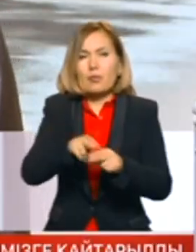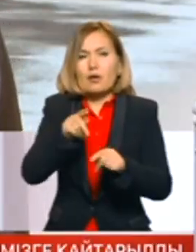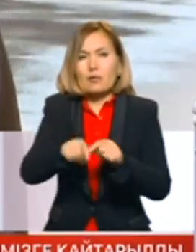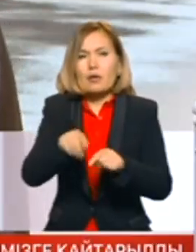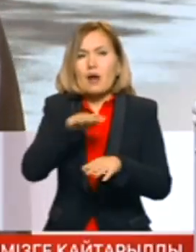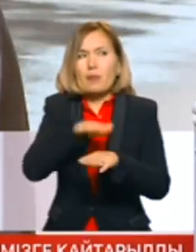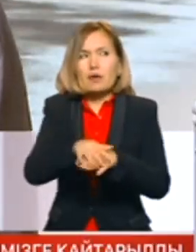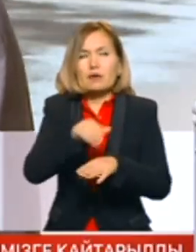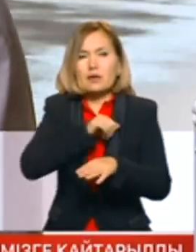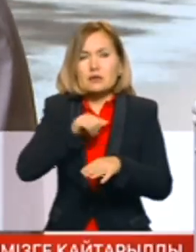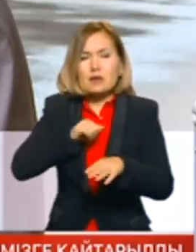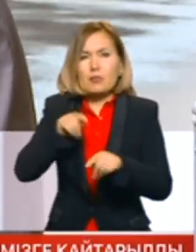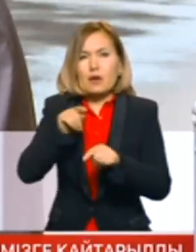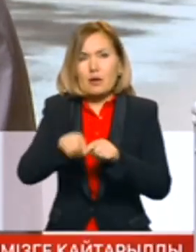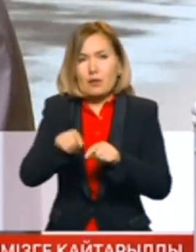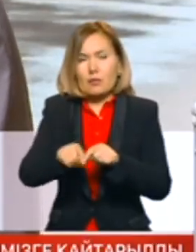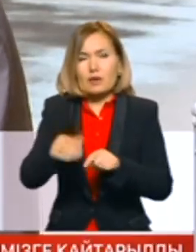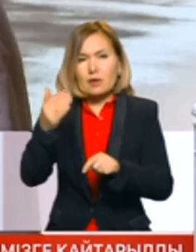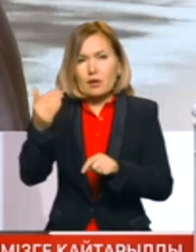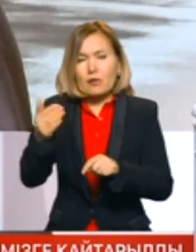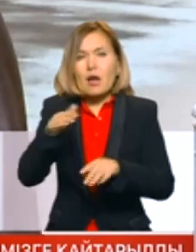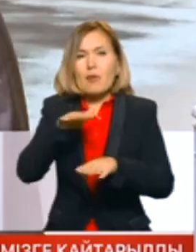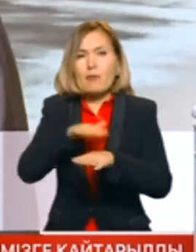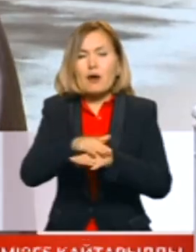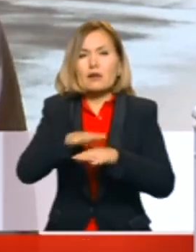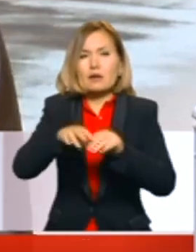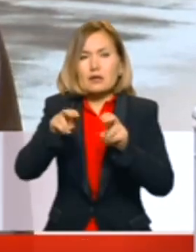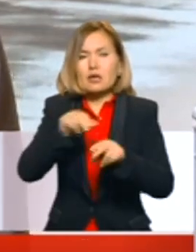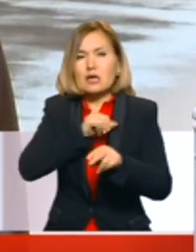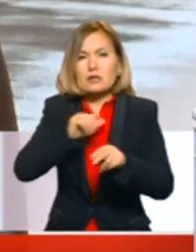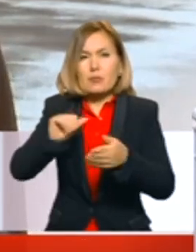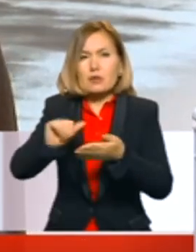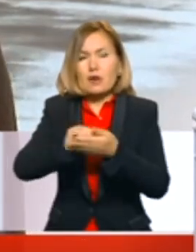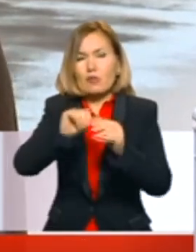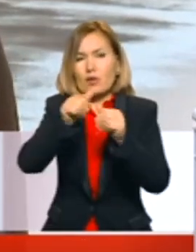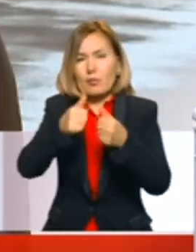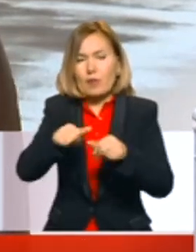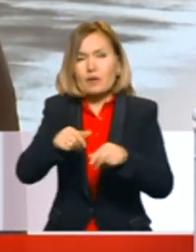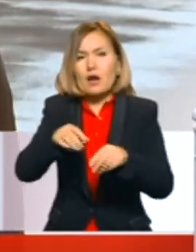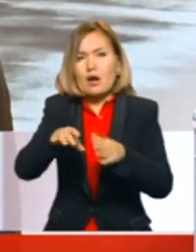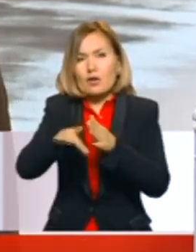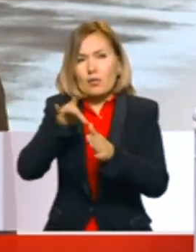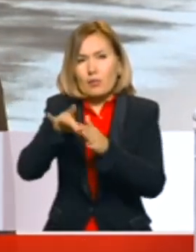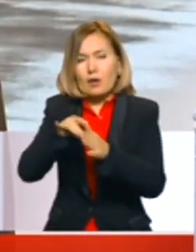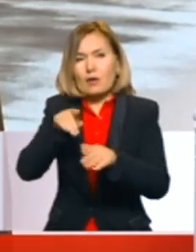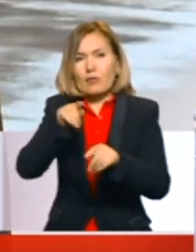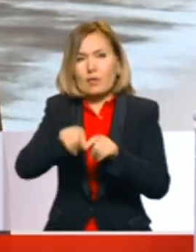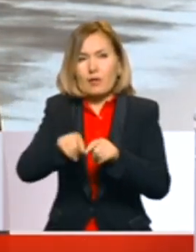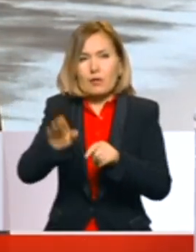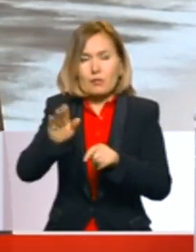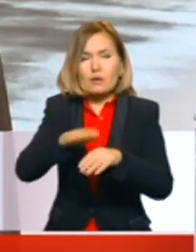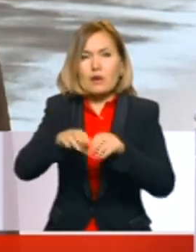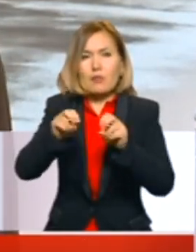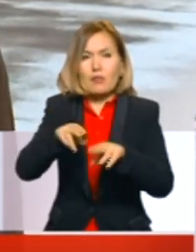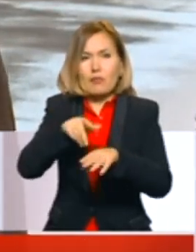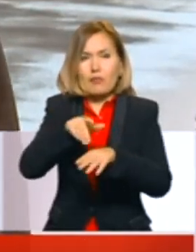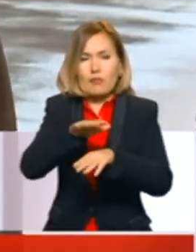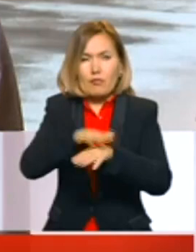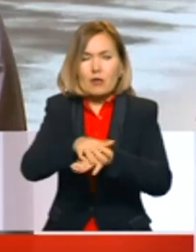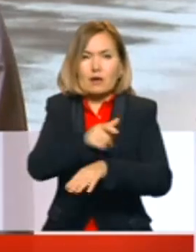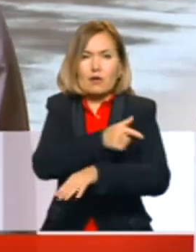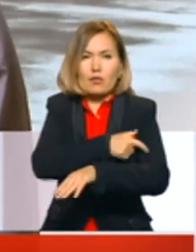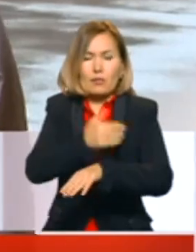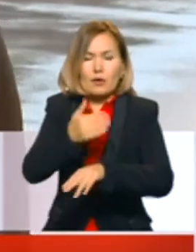өздері қабылдайды. Соларды өздері рәсімдейді, жаңағы кім өтеді, кім өтпейді, өздерінің несі бойынша қарайды, скоринг жүйелері бойынша. Содан кейін одан кейін өткендеріне